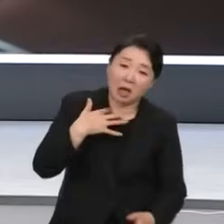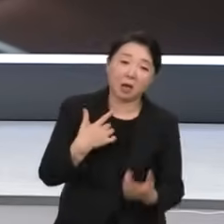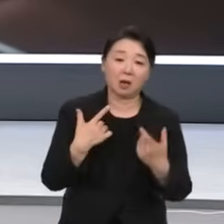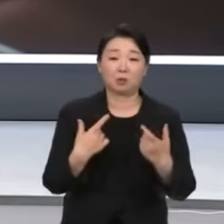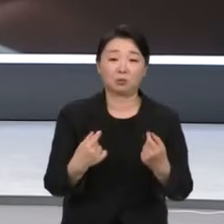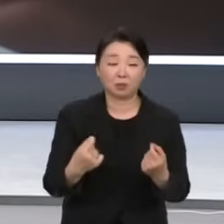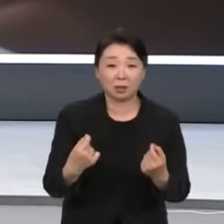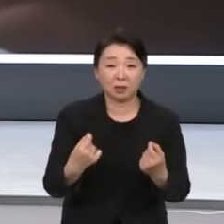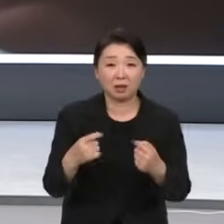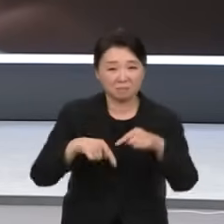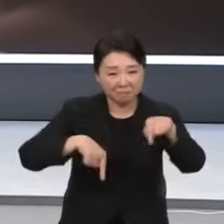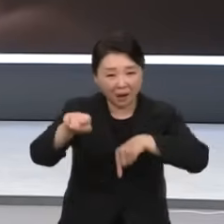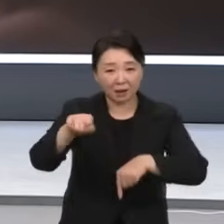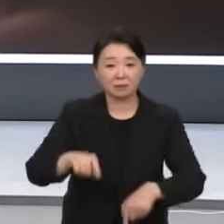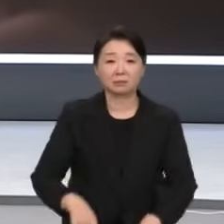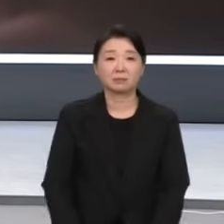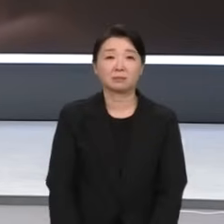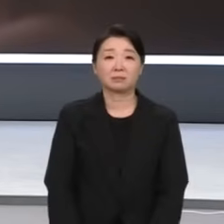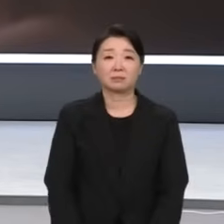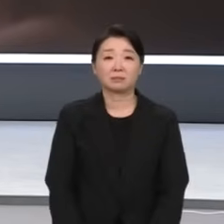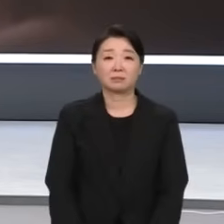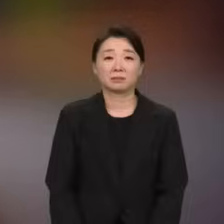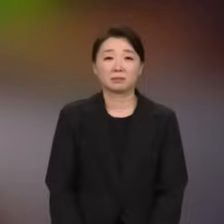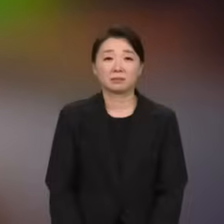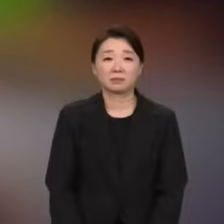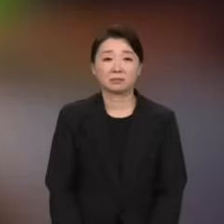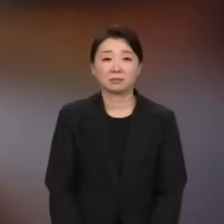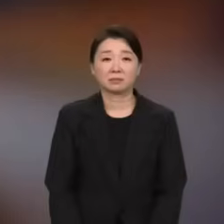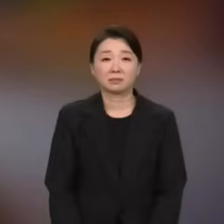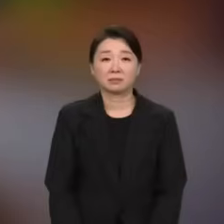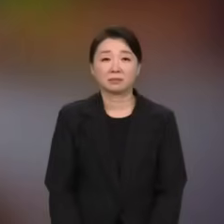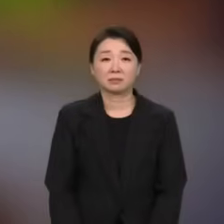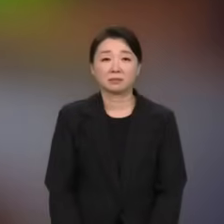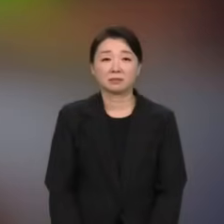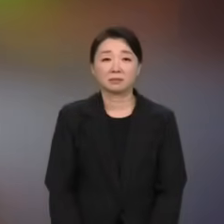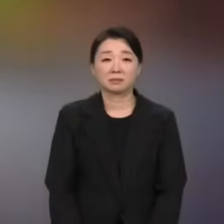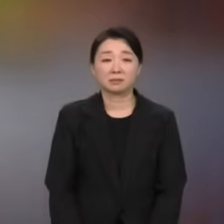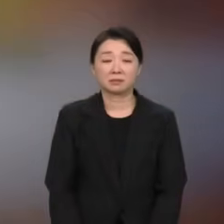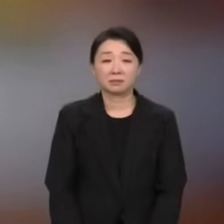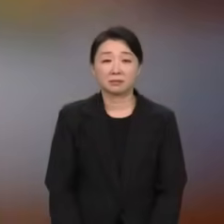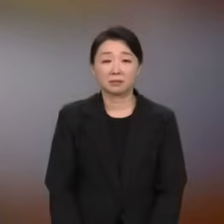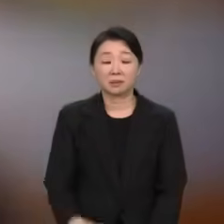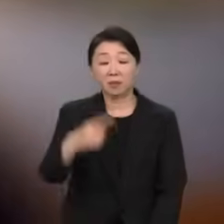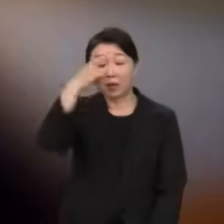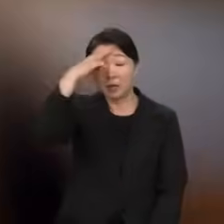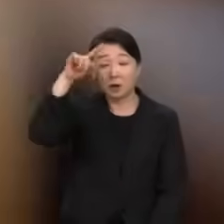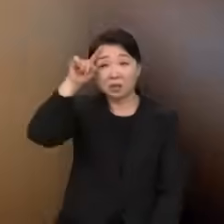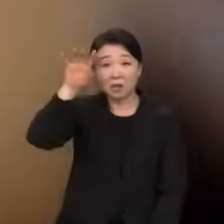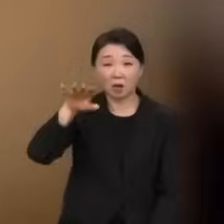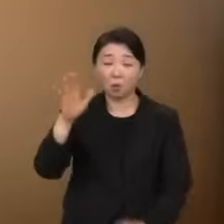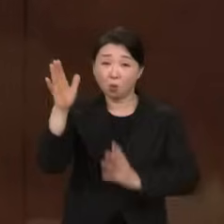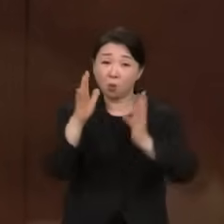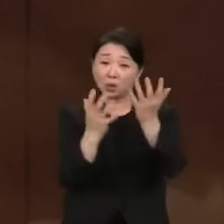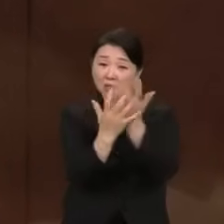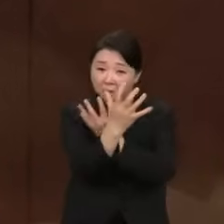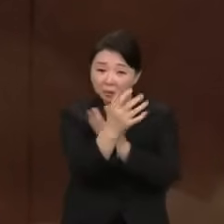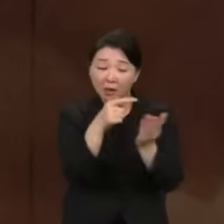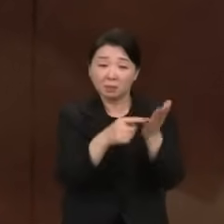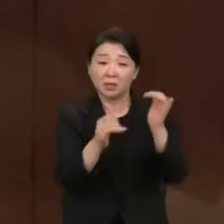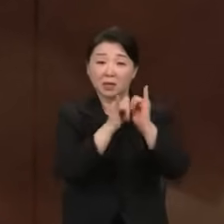이은 기자가 례로 전해드립니다 모스크바 공연장 테러 피의자들이 법정에 모습을